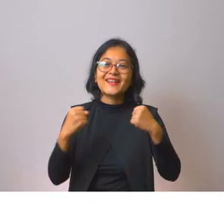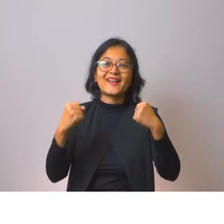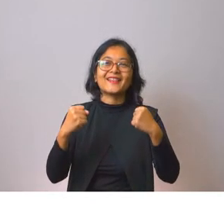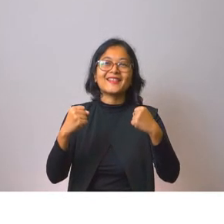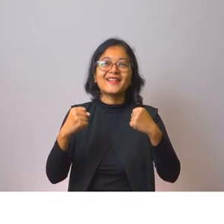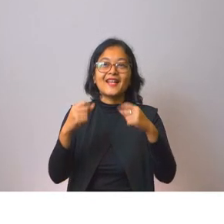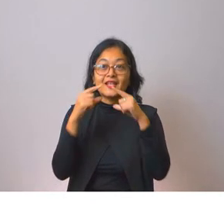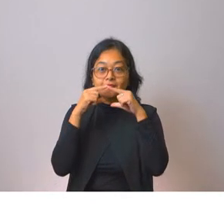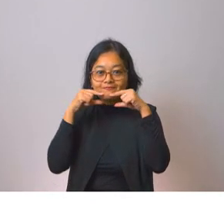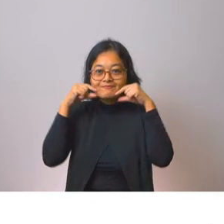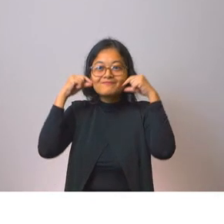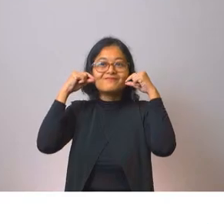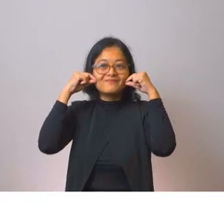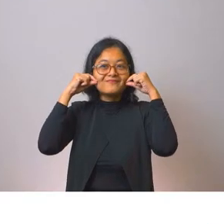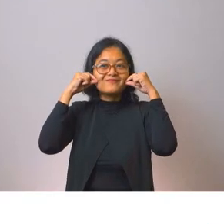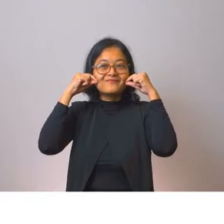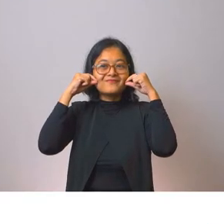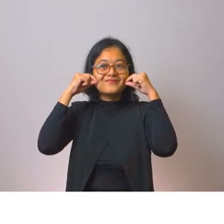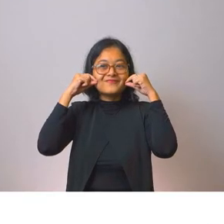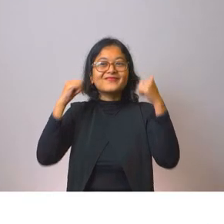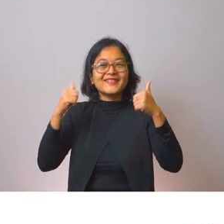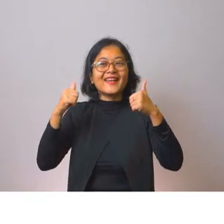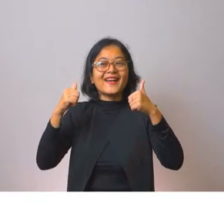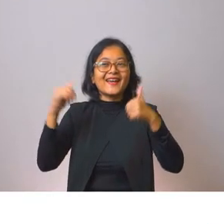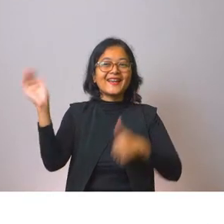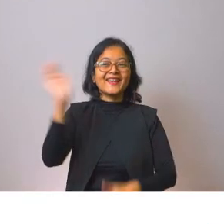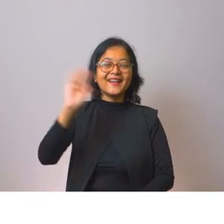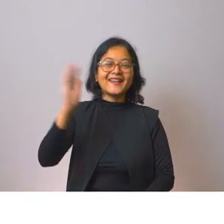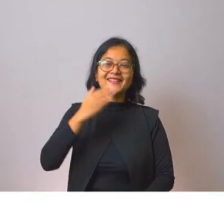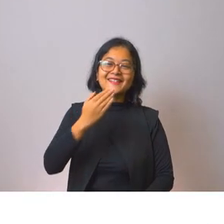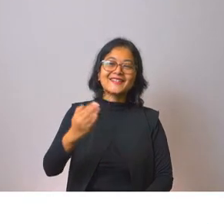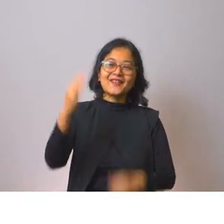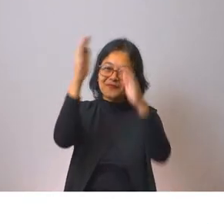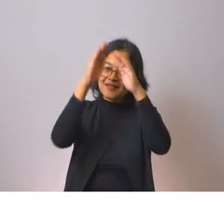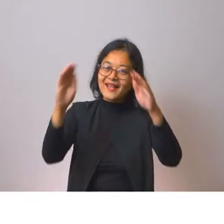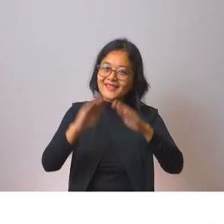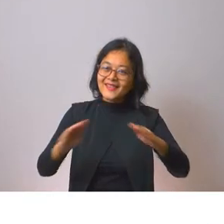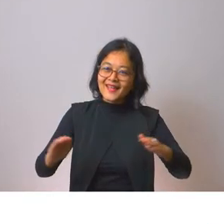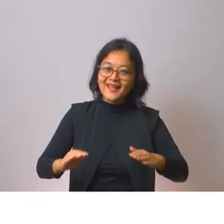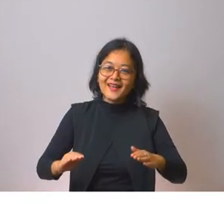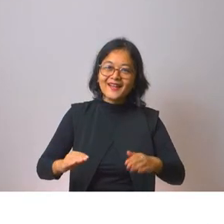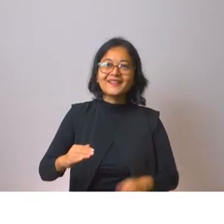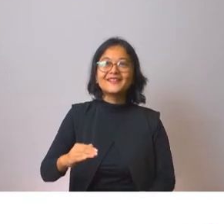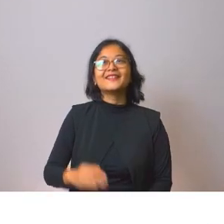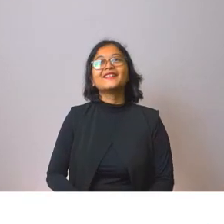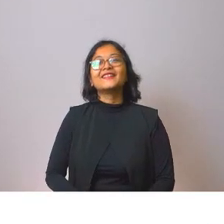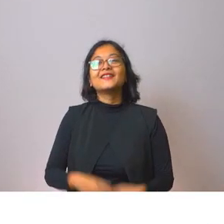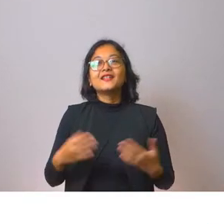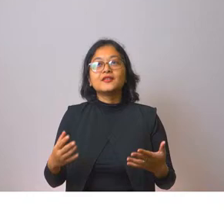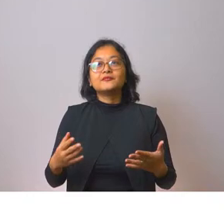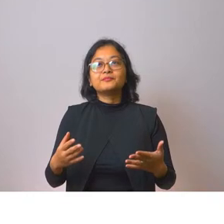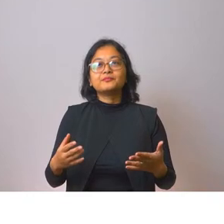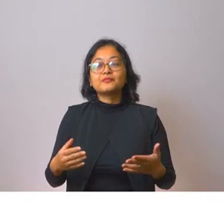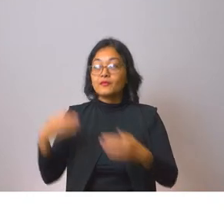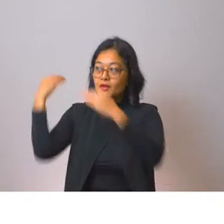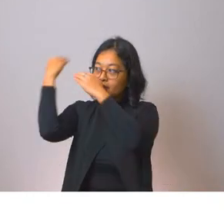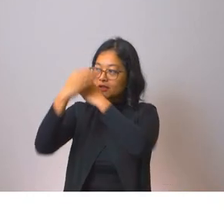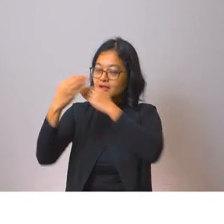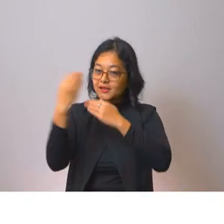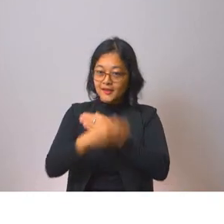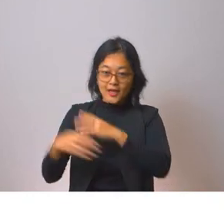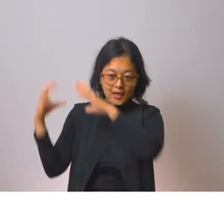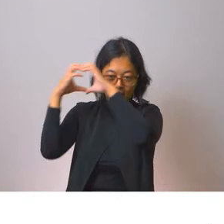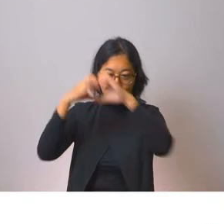terlihat. Selamat Natal adik-adik semuanya. Selamat Natal Bapak Ibu semua. Tebarkan cinta kasih kepada